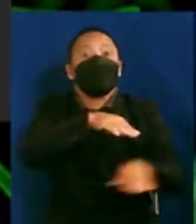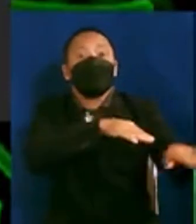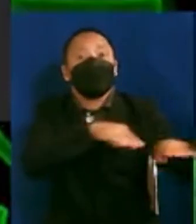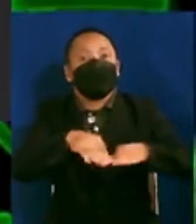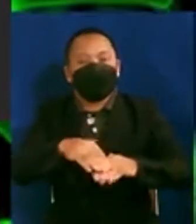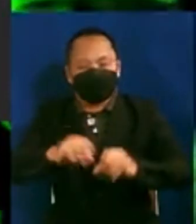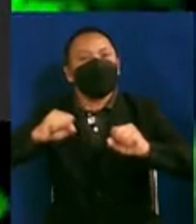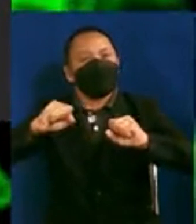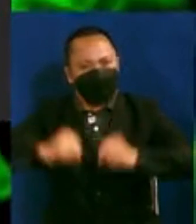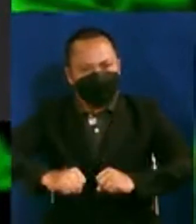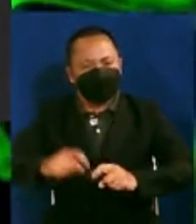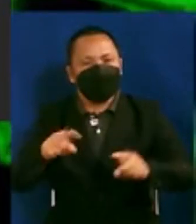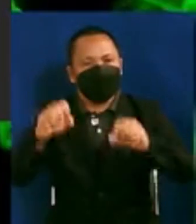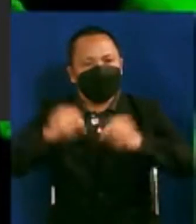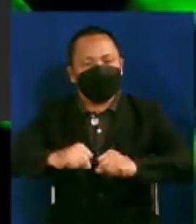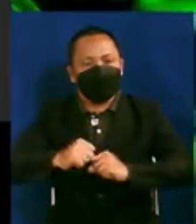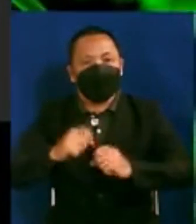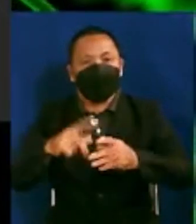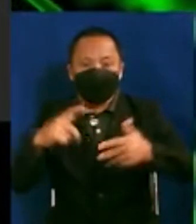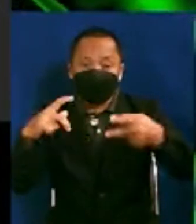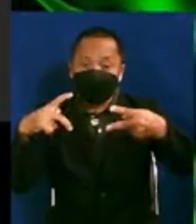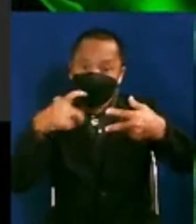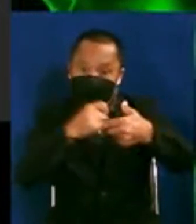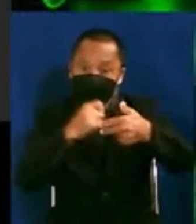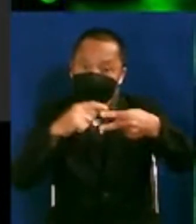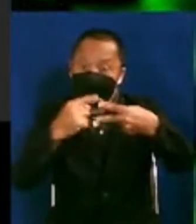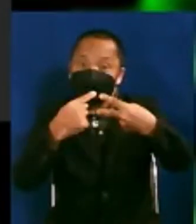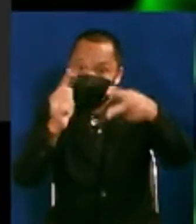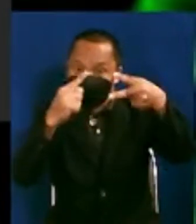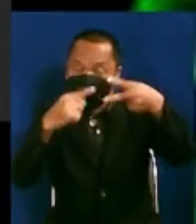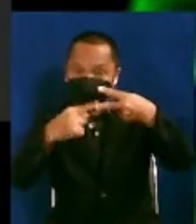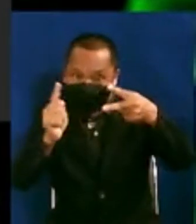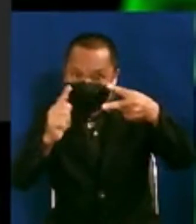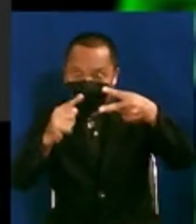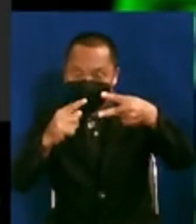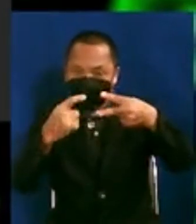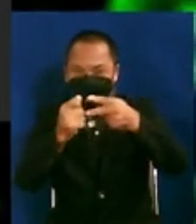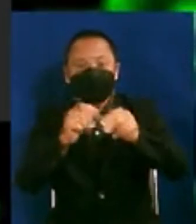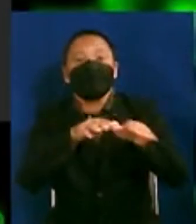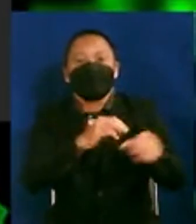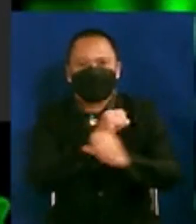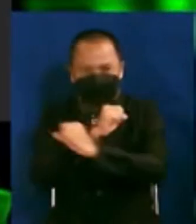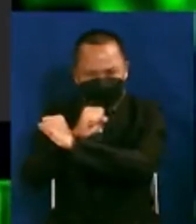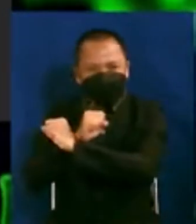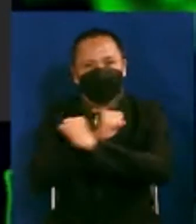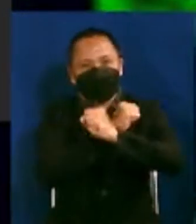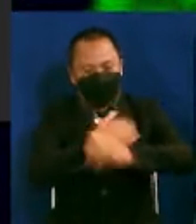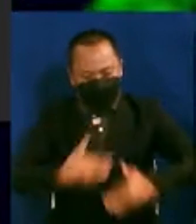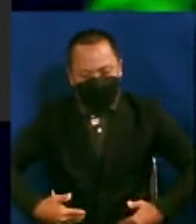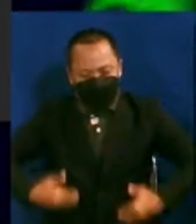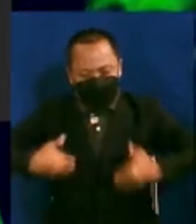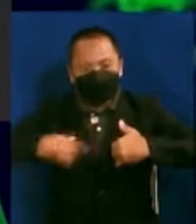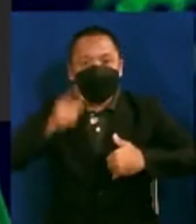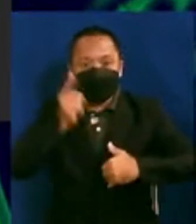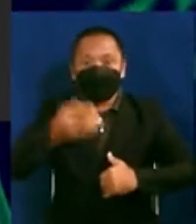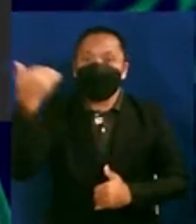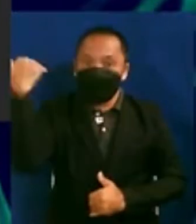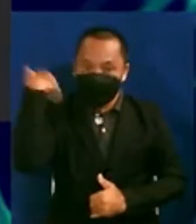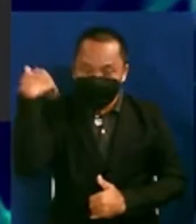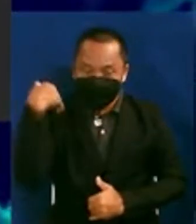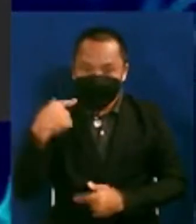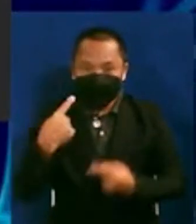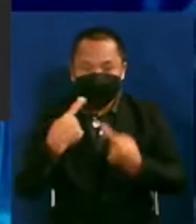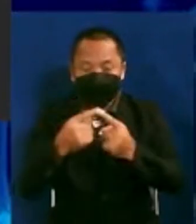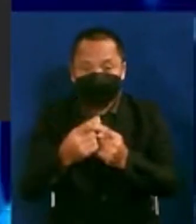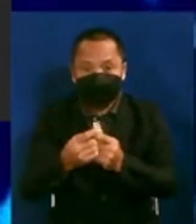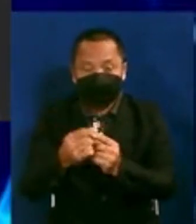องยืนยันอันหนึ่งได้ว่าการให้วัคซีนทั้ง2อันนี้ที่สลับกันเนี่ยมีความปลอดภัยในชีวิตจริงนะส่วน